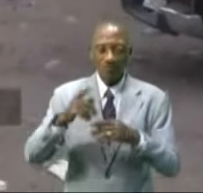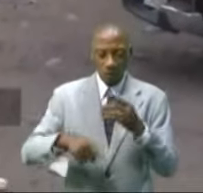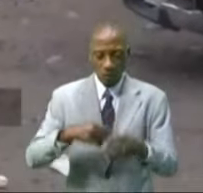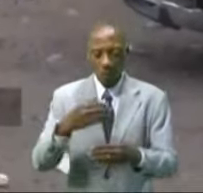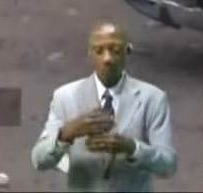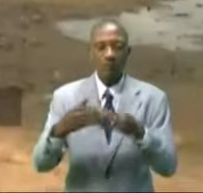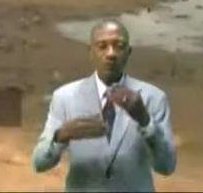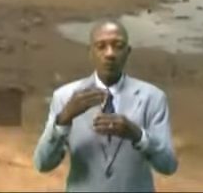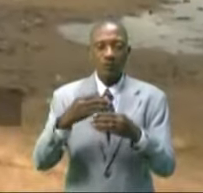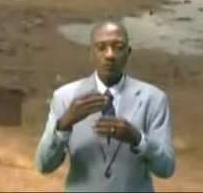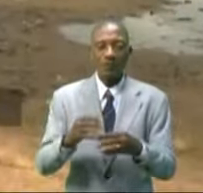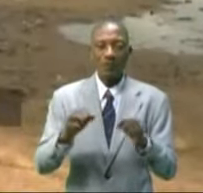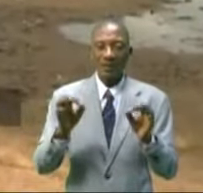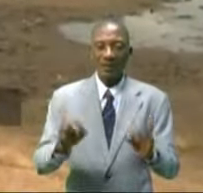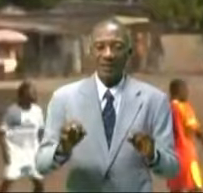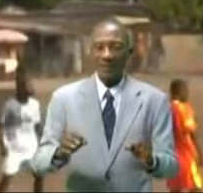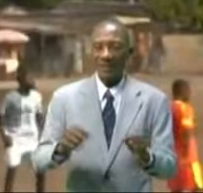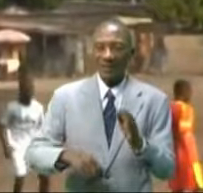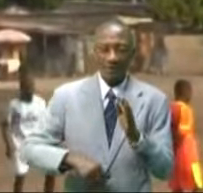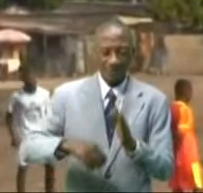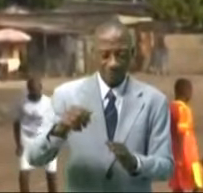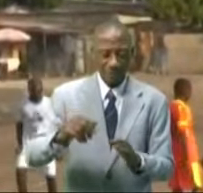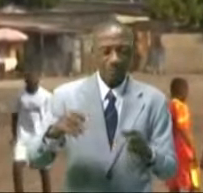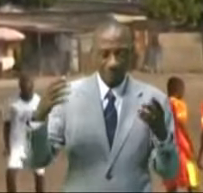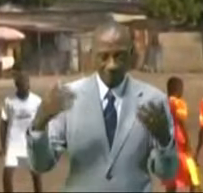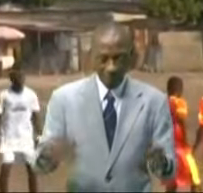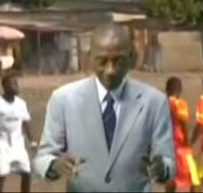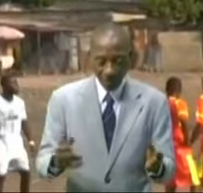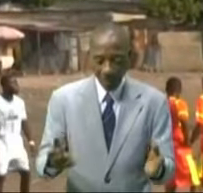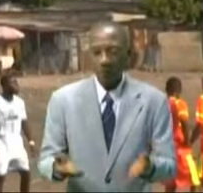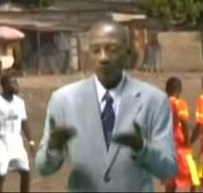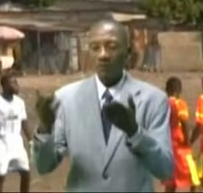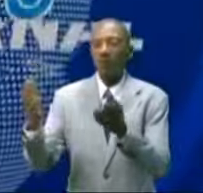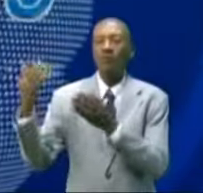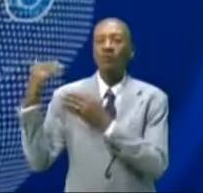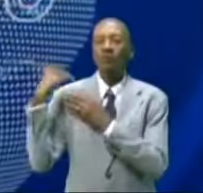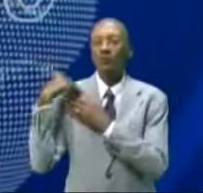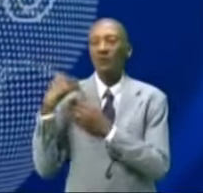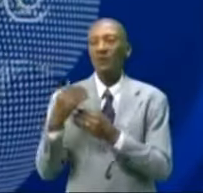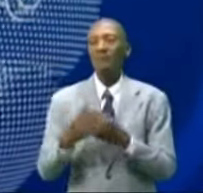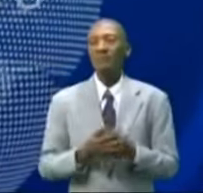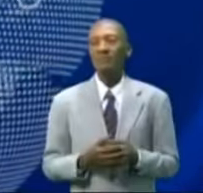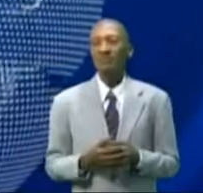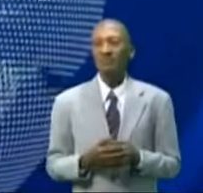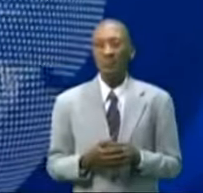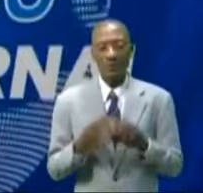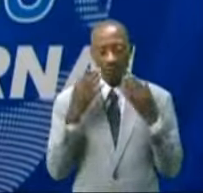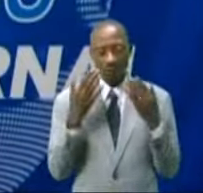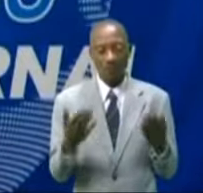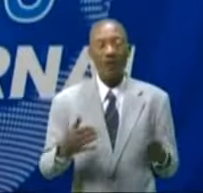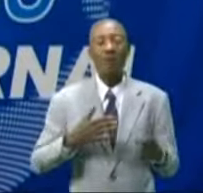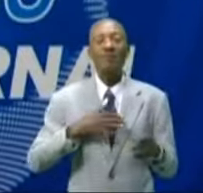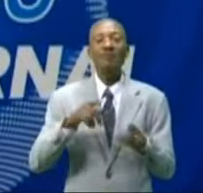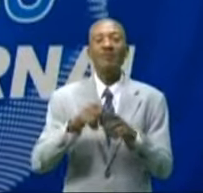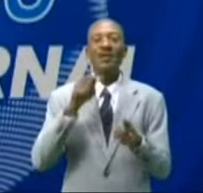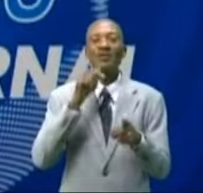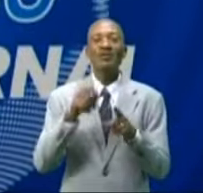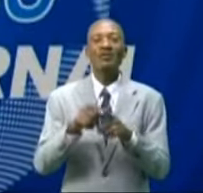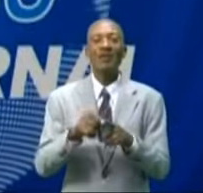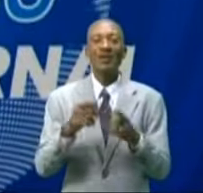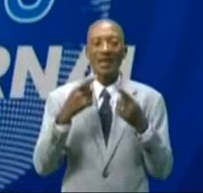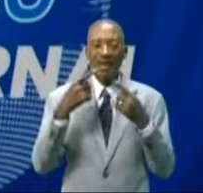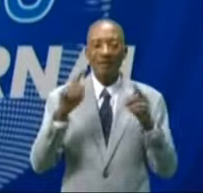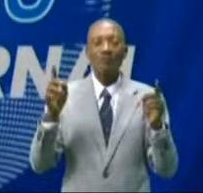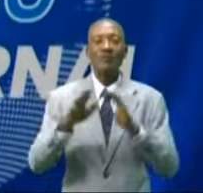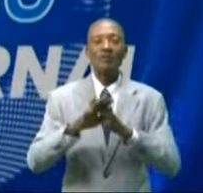après, les infrastructures seront remises aux propriétaires. Voilà qui met un terme à ce journal de Jacques Gabois